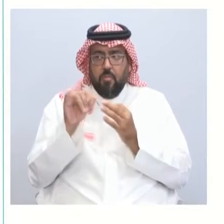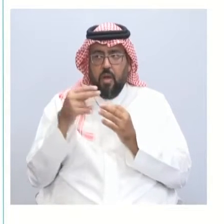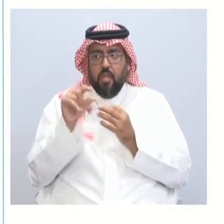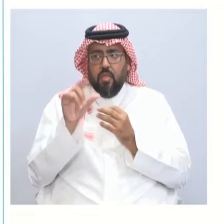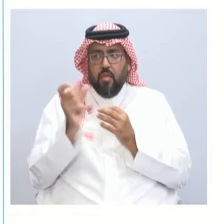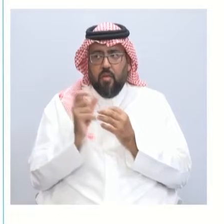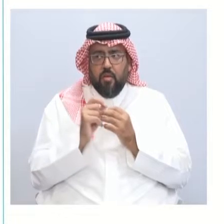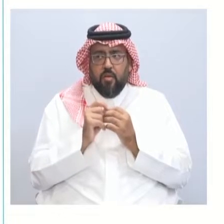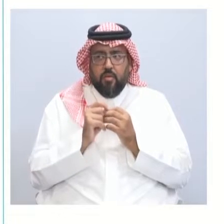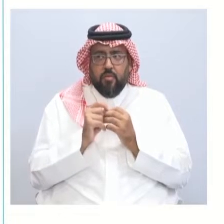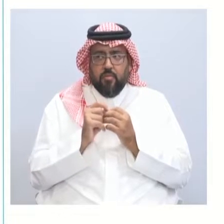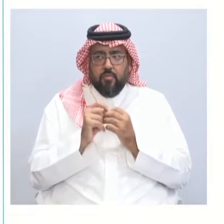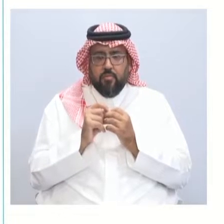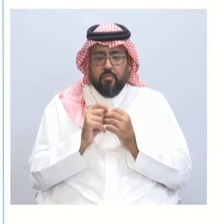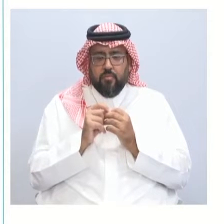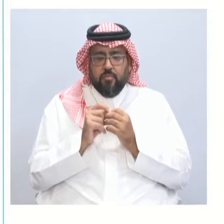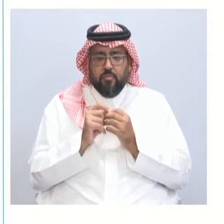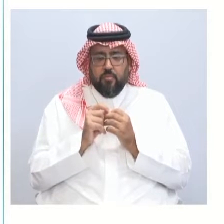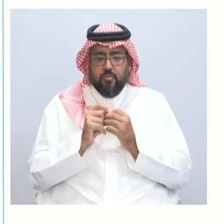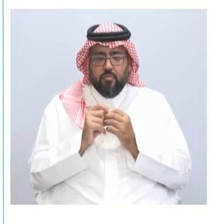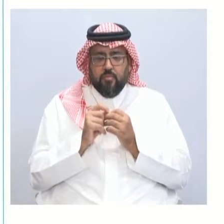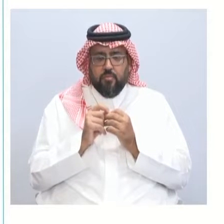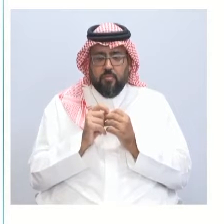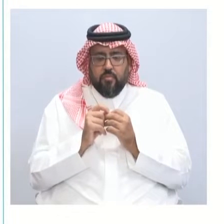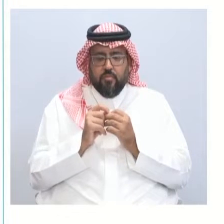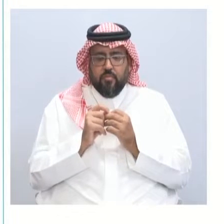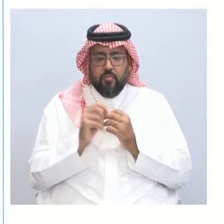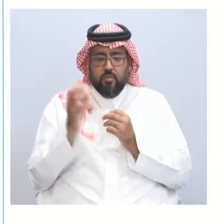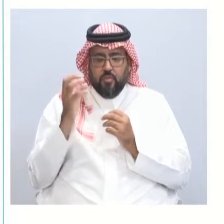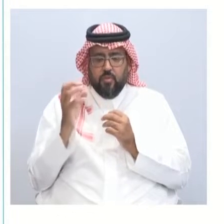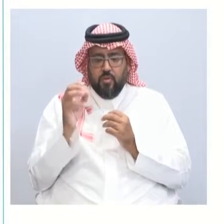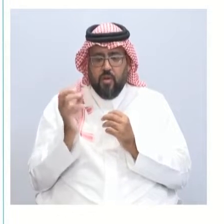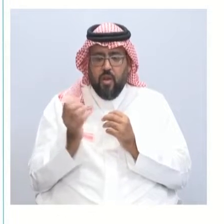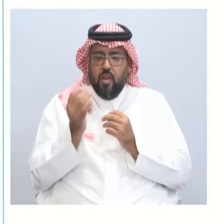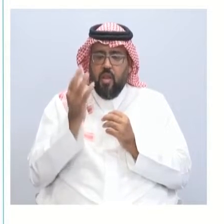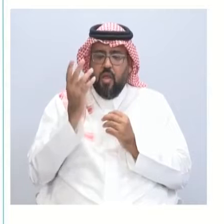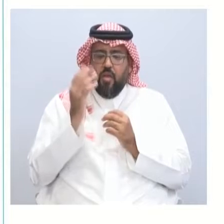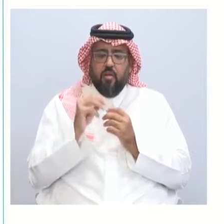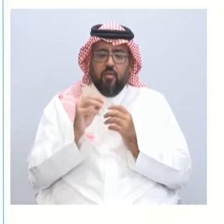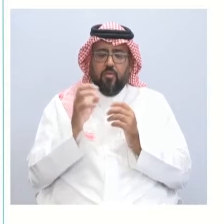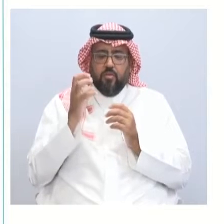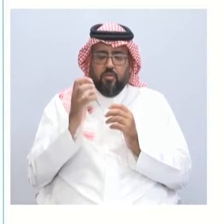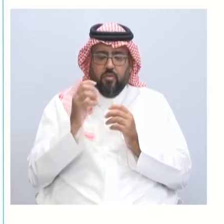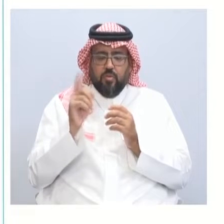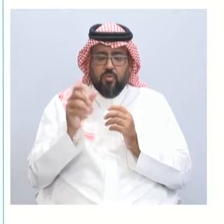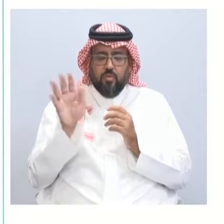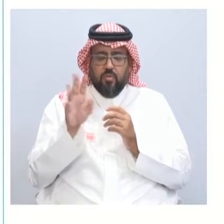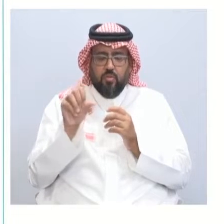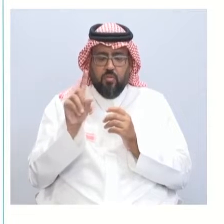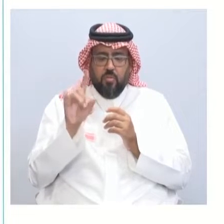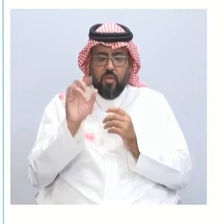المعادن وتتكون صخور القش الارضيه من صخور ناريه وصخور